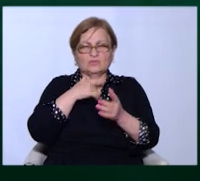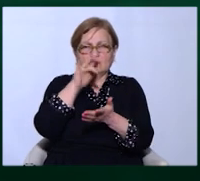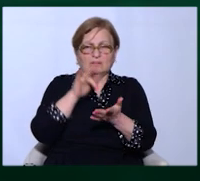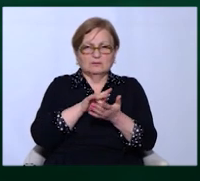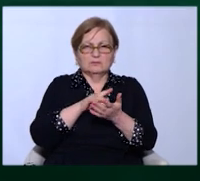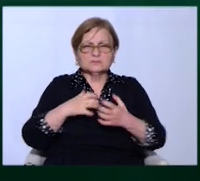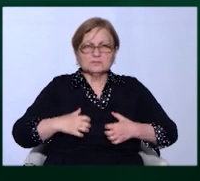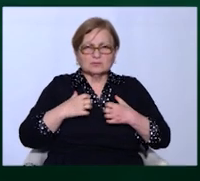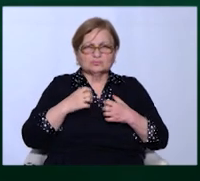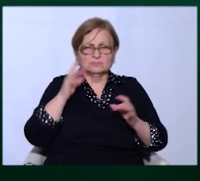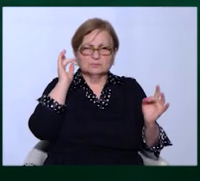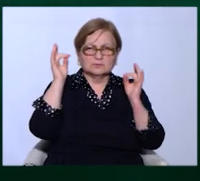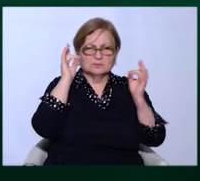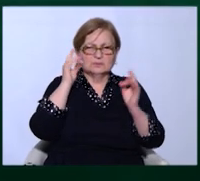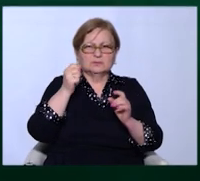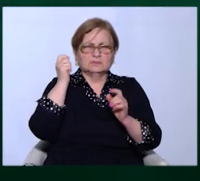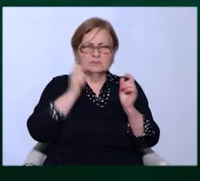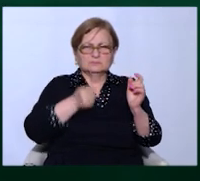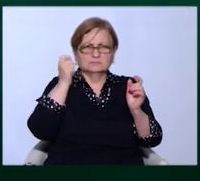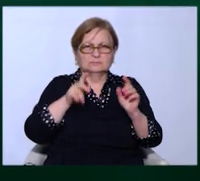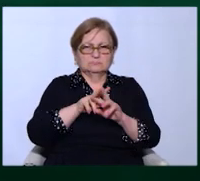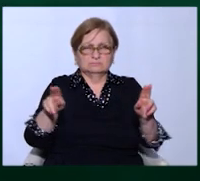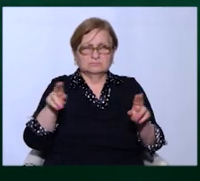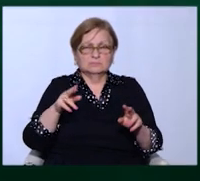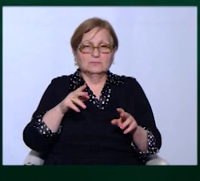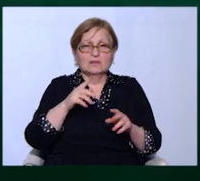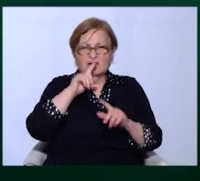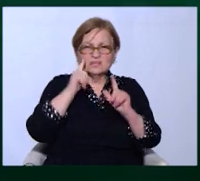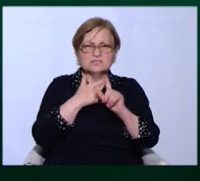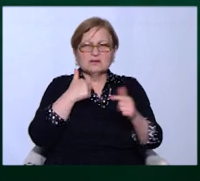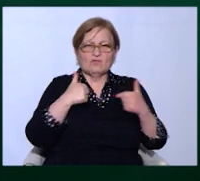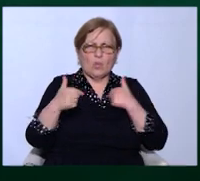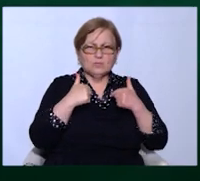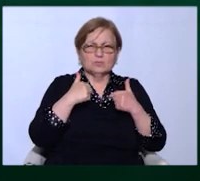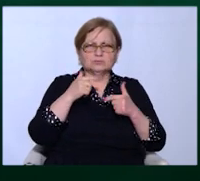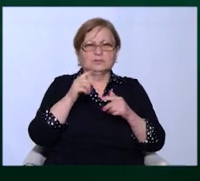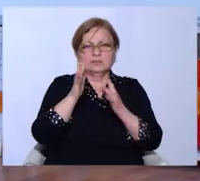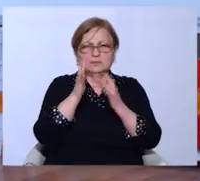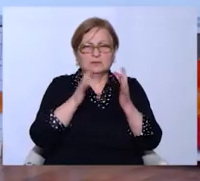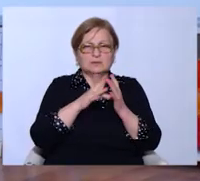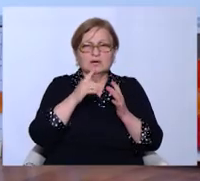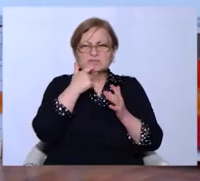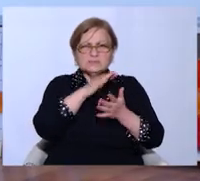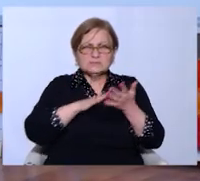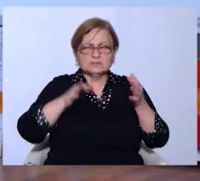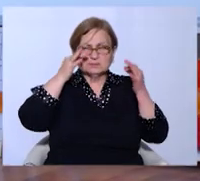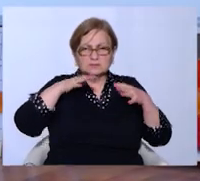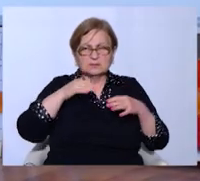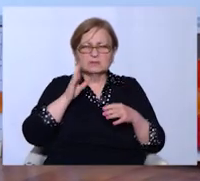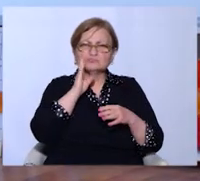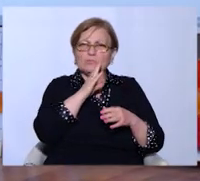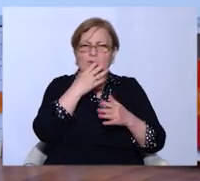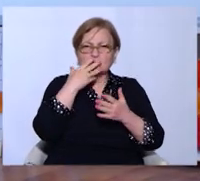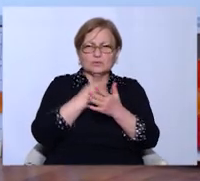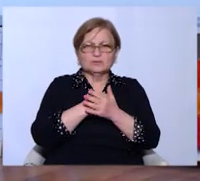ჩვენი, საშინელებას კლავს ჭედდა გრდემლი. ისევ გოლგოთა, სისხლი და ცრემლი, მშობელო დედა, ისევ